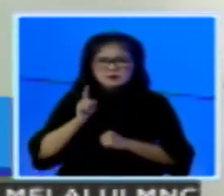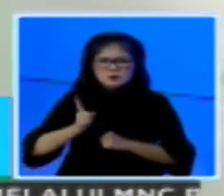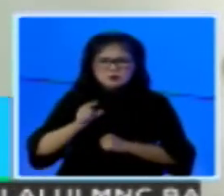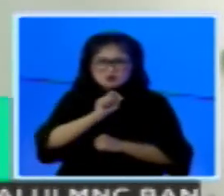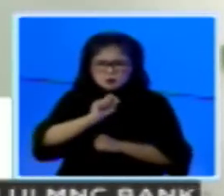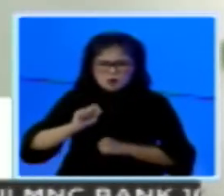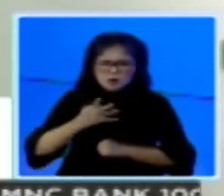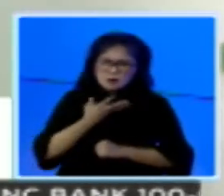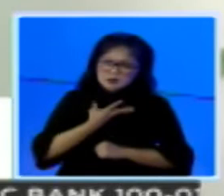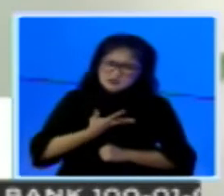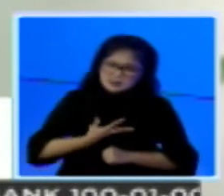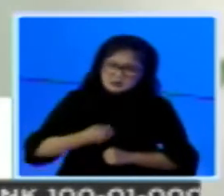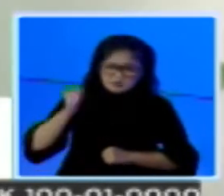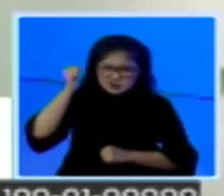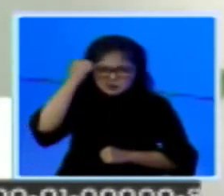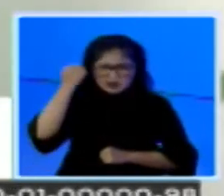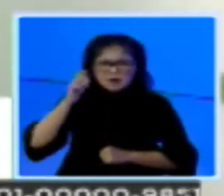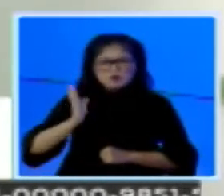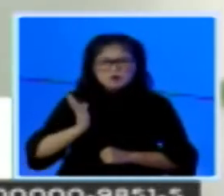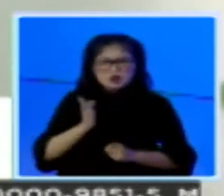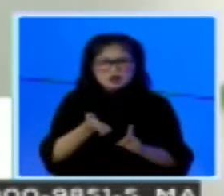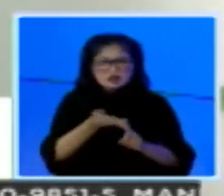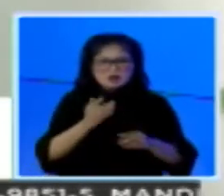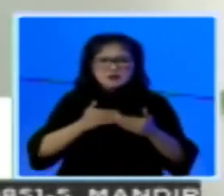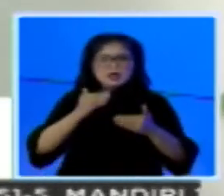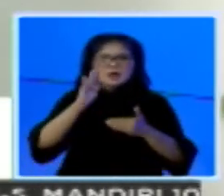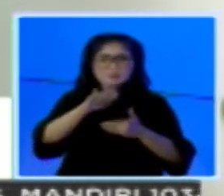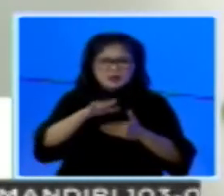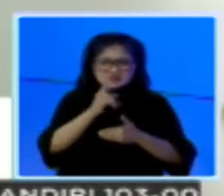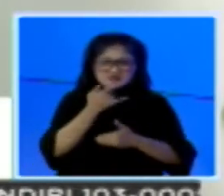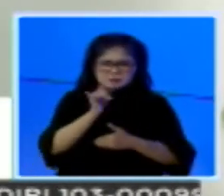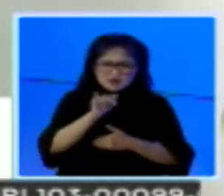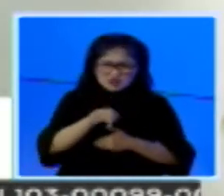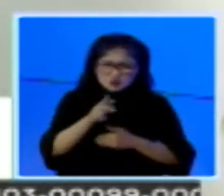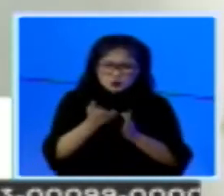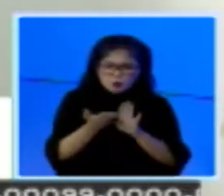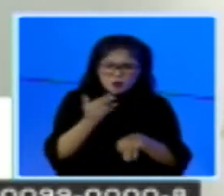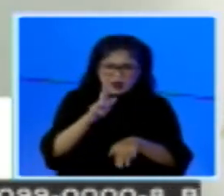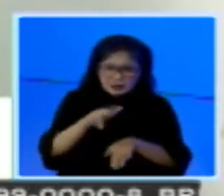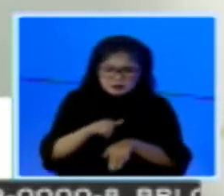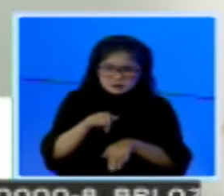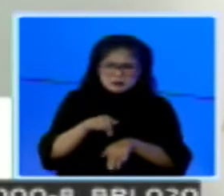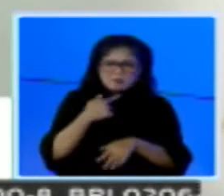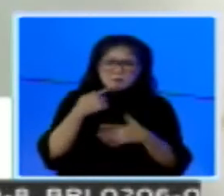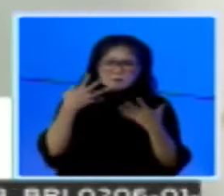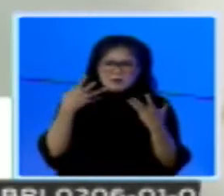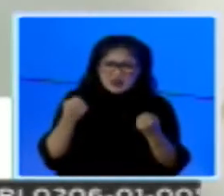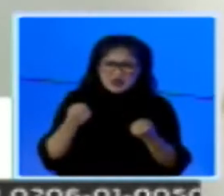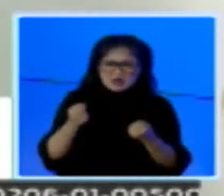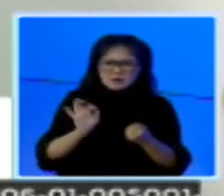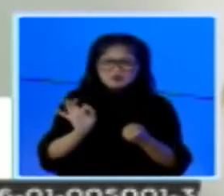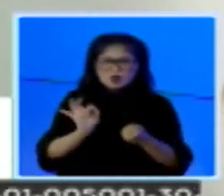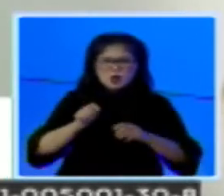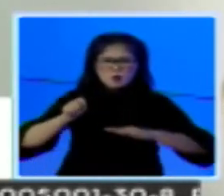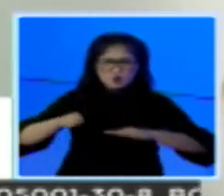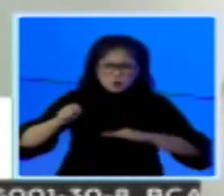tentu ke depan ya, tentu yang sanksi yang demikian itu nanti ditiadakan dan ini dari pihak sekolah